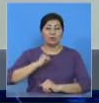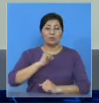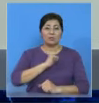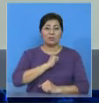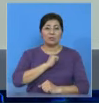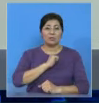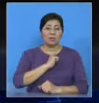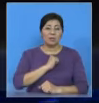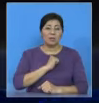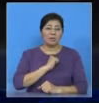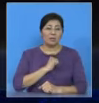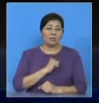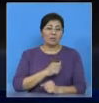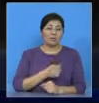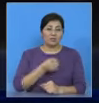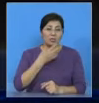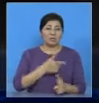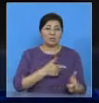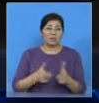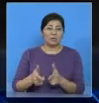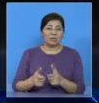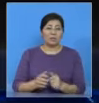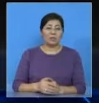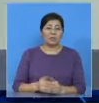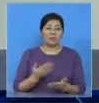өзінің тактикаларымен бірге дайындалып келеді. Мысалы, сабақта